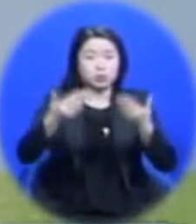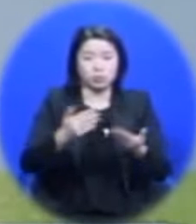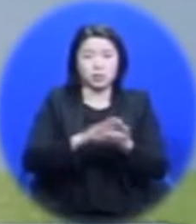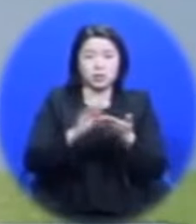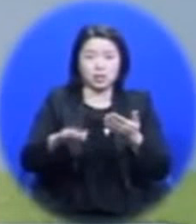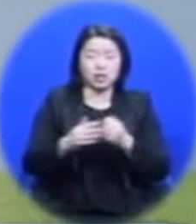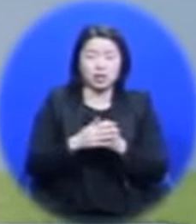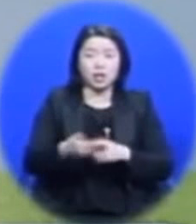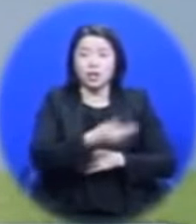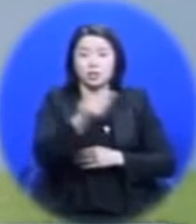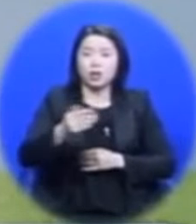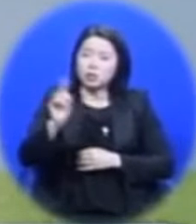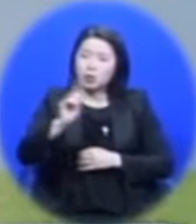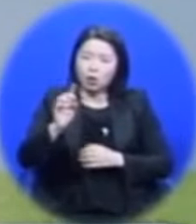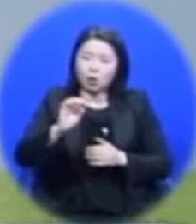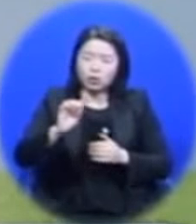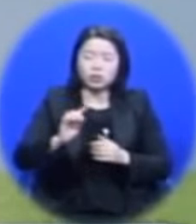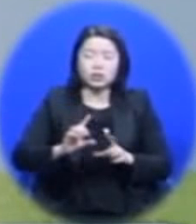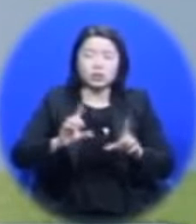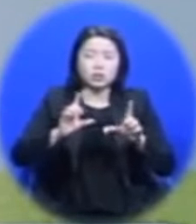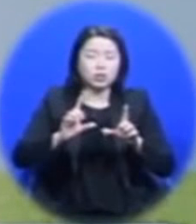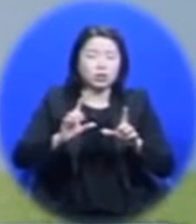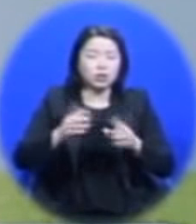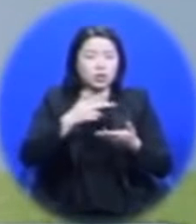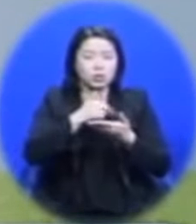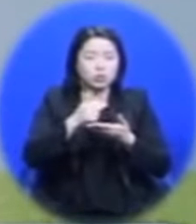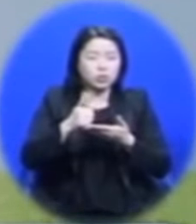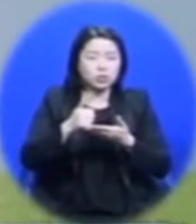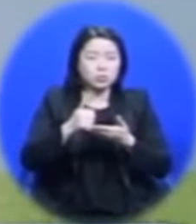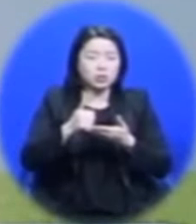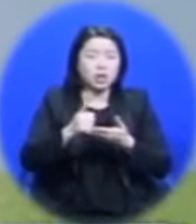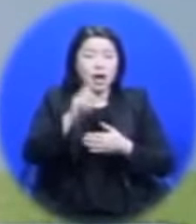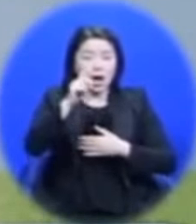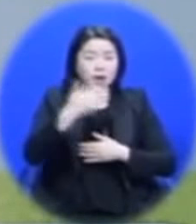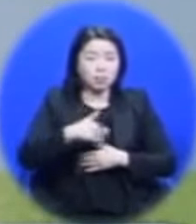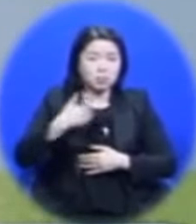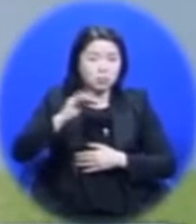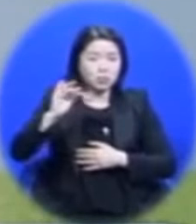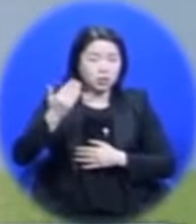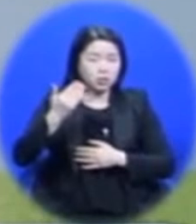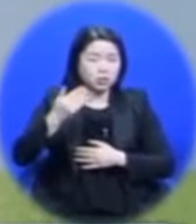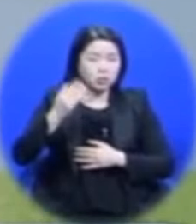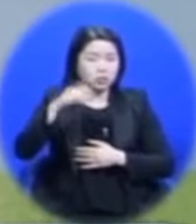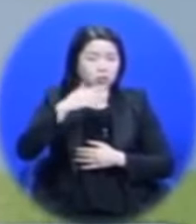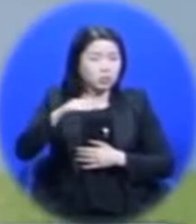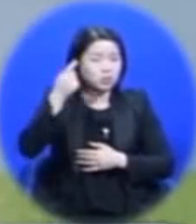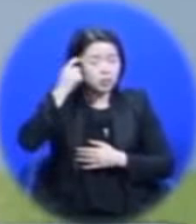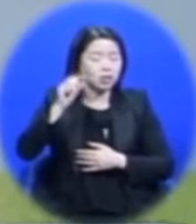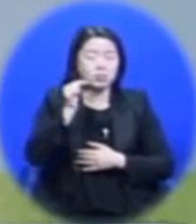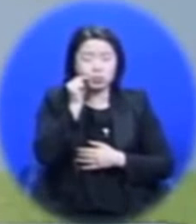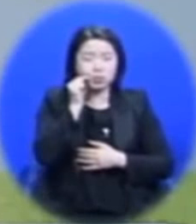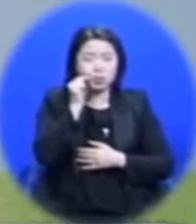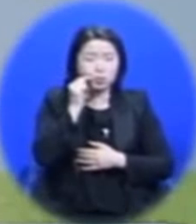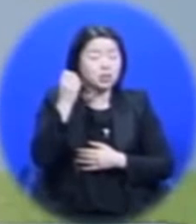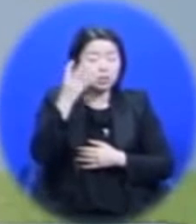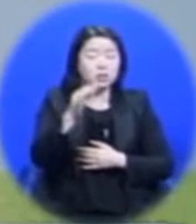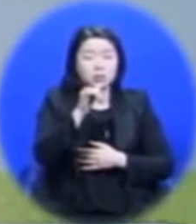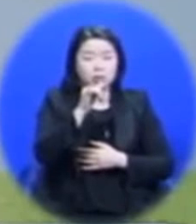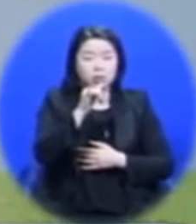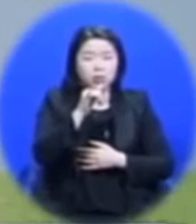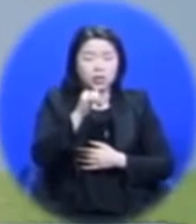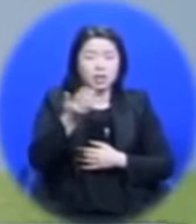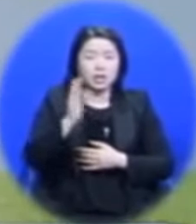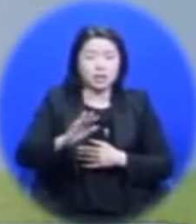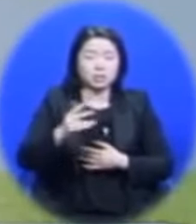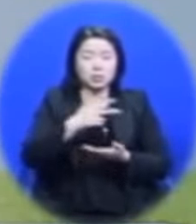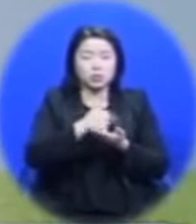여러분이 어느덧 주님 전에 잊어버리고 살았어요. 주님과 한몸됨을 전혀 생각 못하고 살았어요. 주님의 성찬을